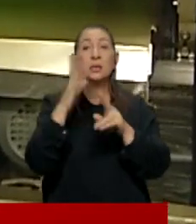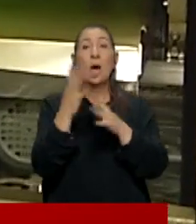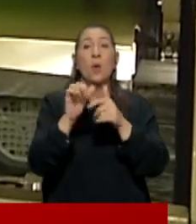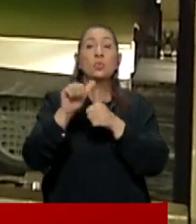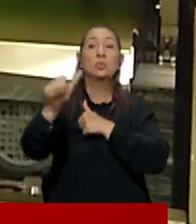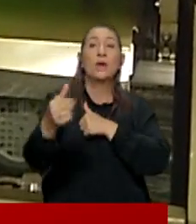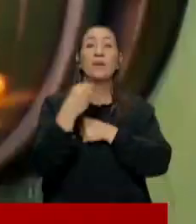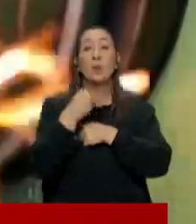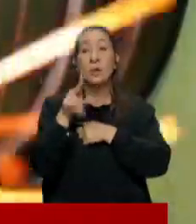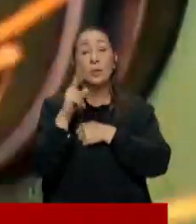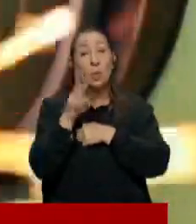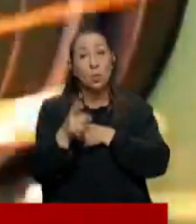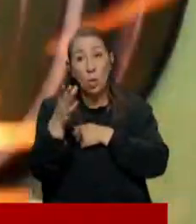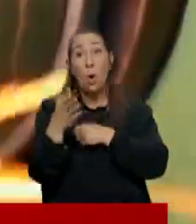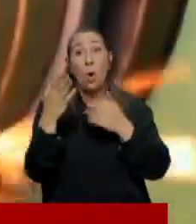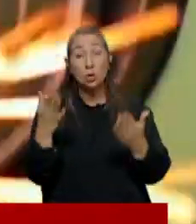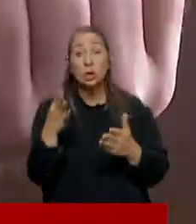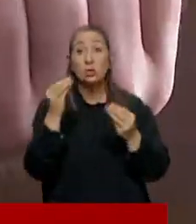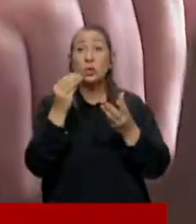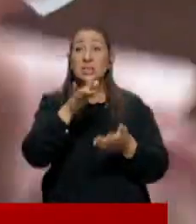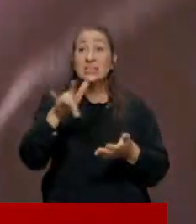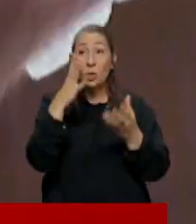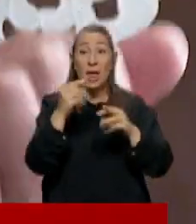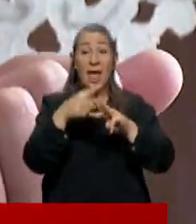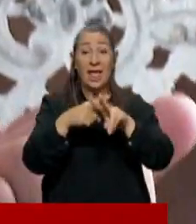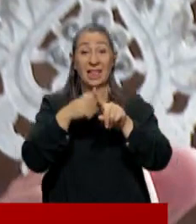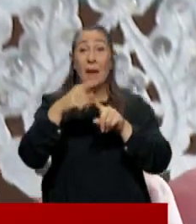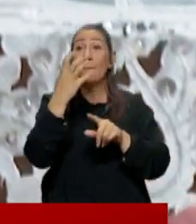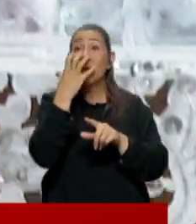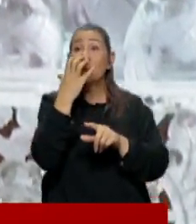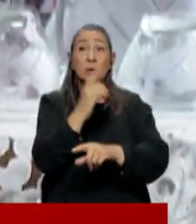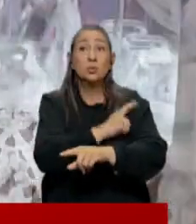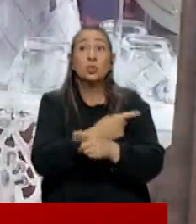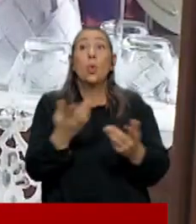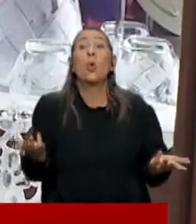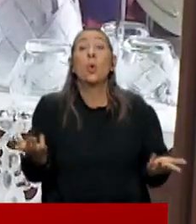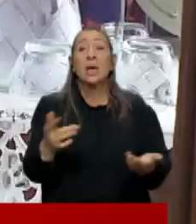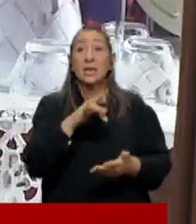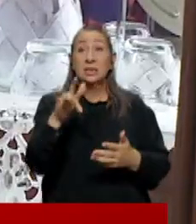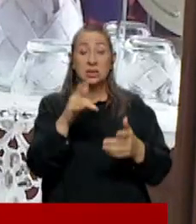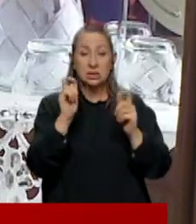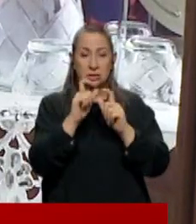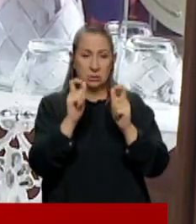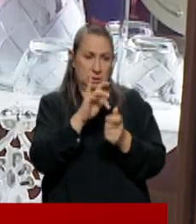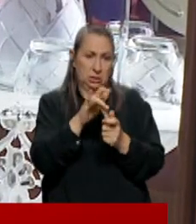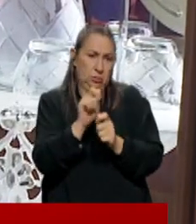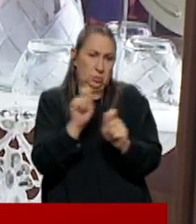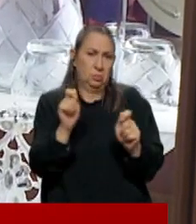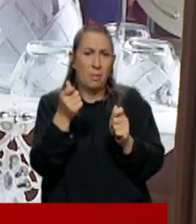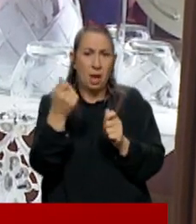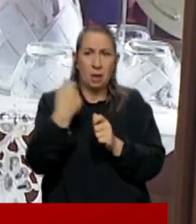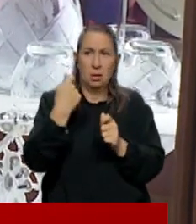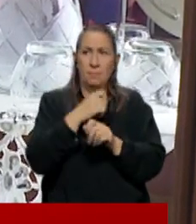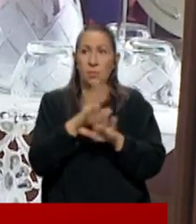daha da uzaklaştıracak gibi görünüyor Oysa çoğu işsiz olan eyt'lerin bekleme gücü yok Dolayısıyla ne